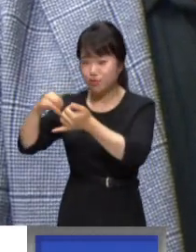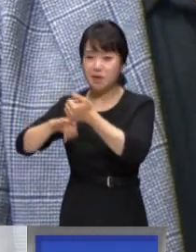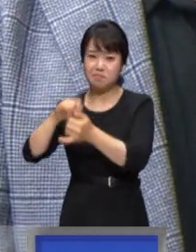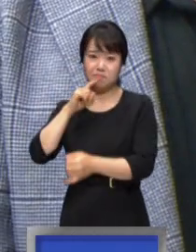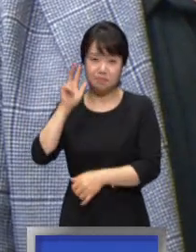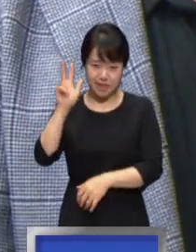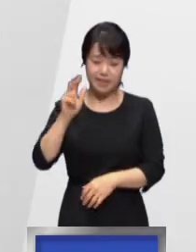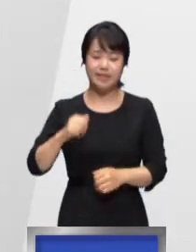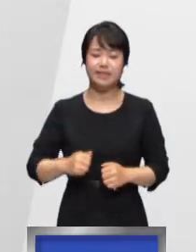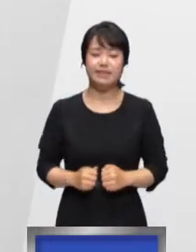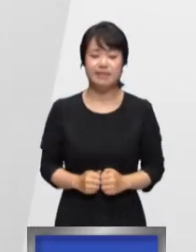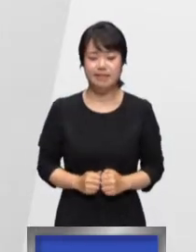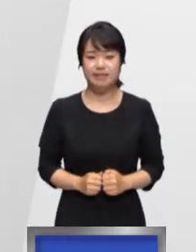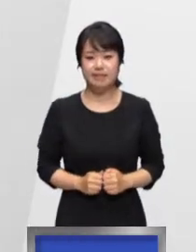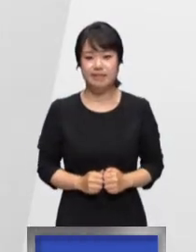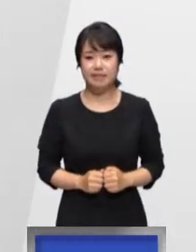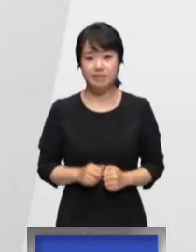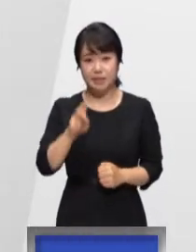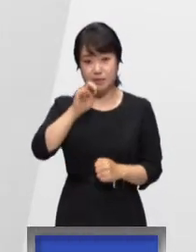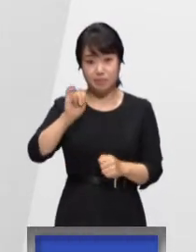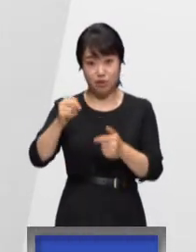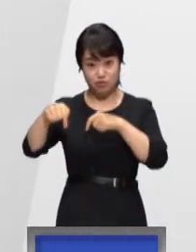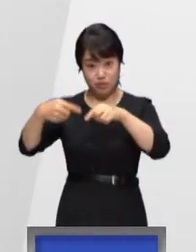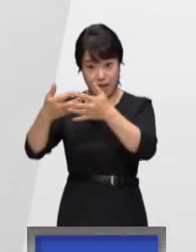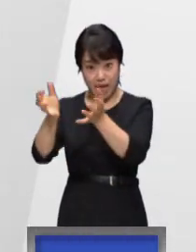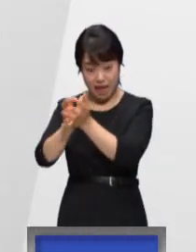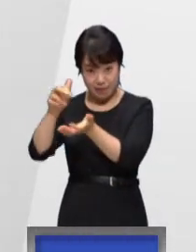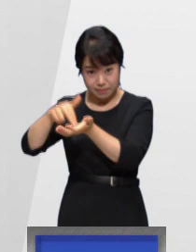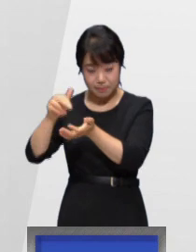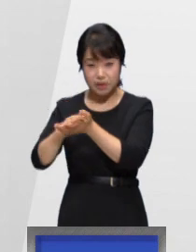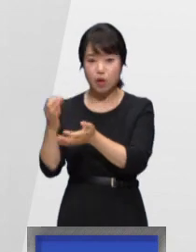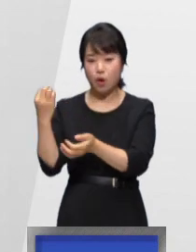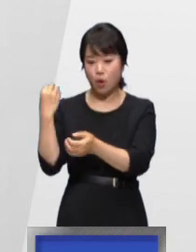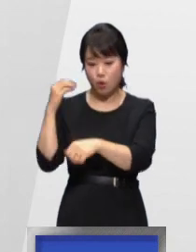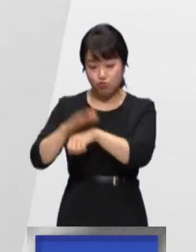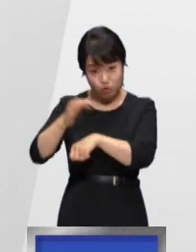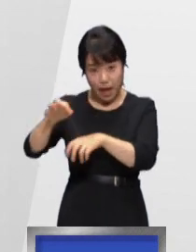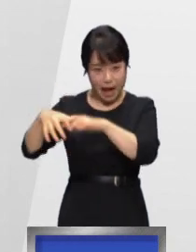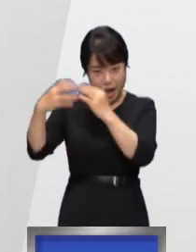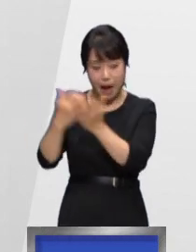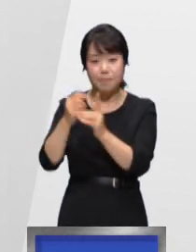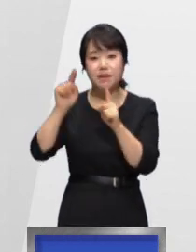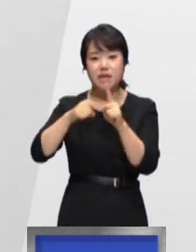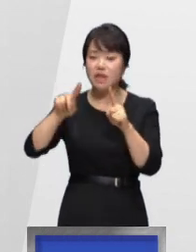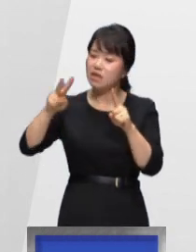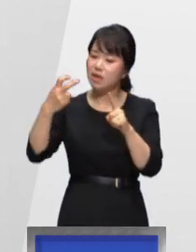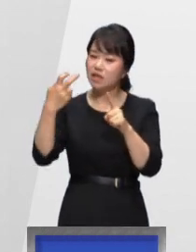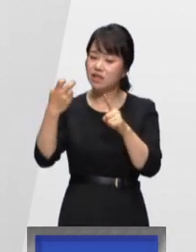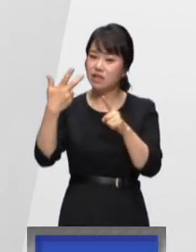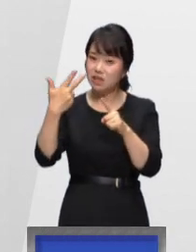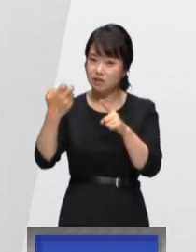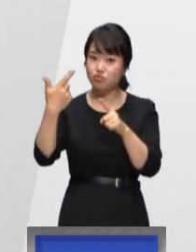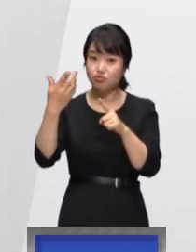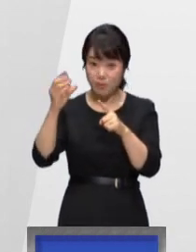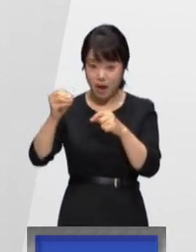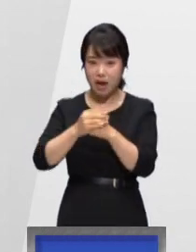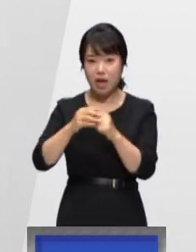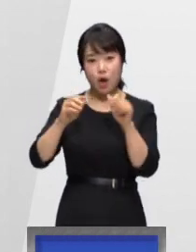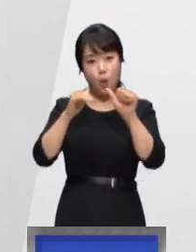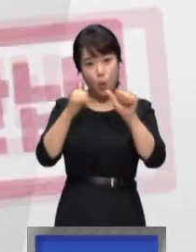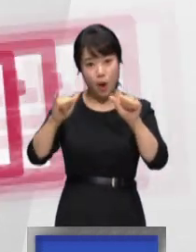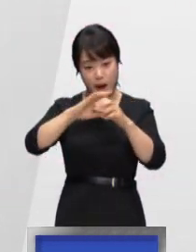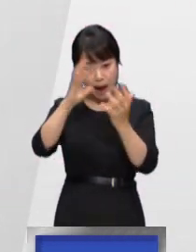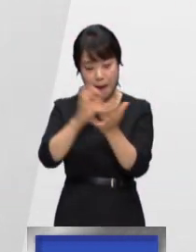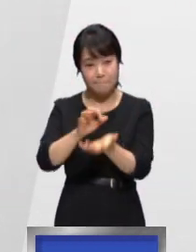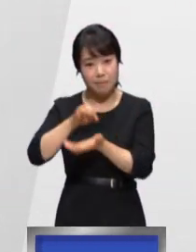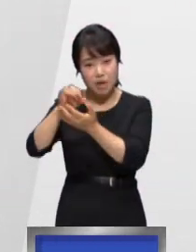결의합니다. 민주당 의원이 반납한 회의수당은 1인당 276만 원으로 총 5명의 의원이 반납한